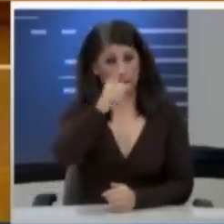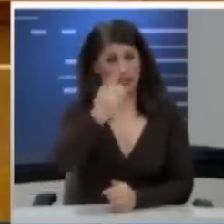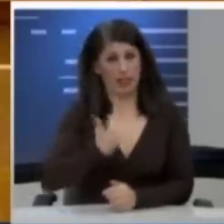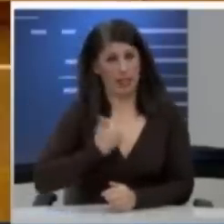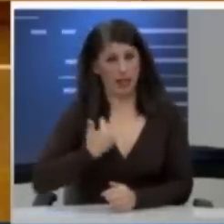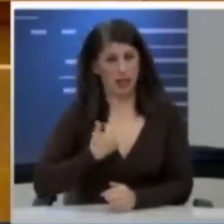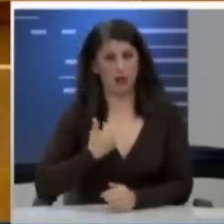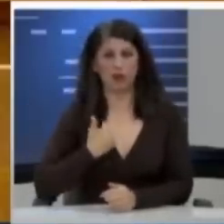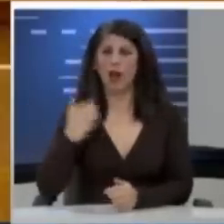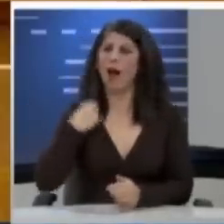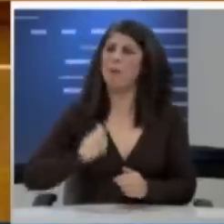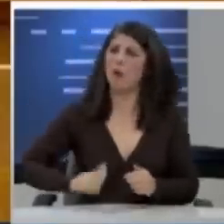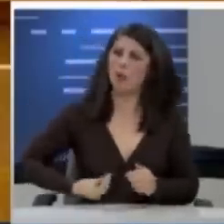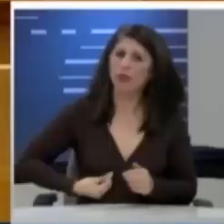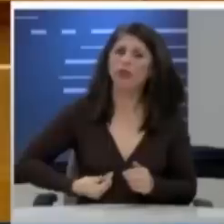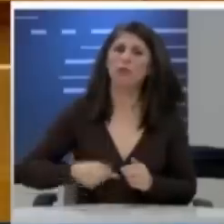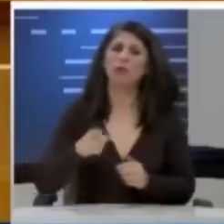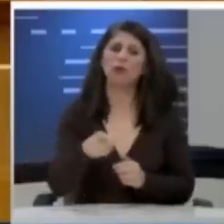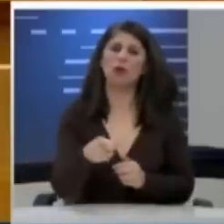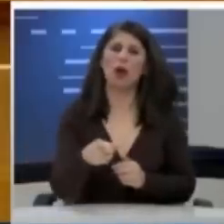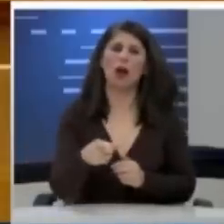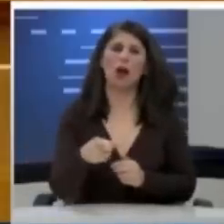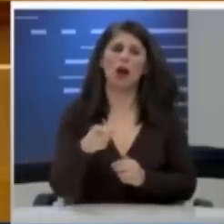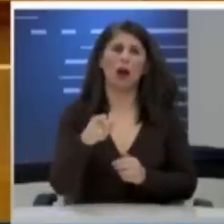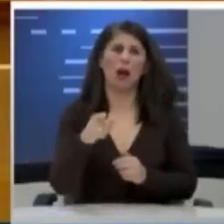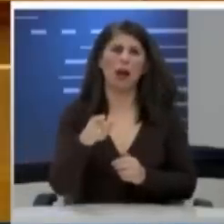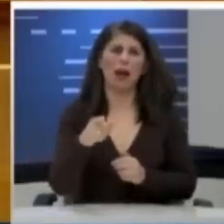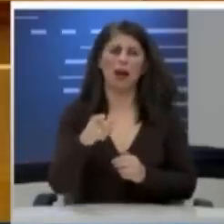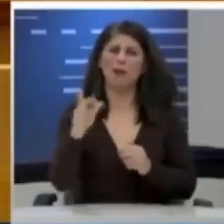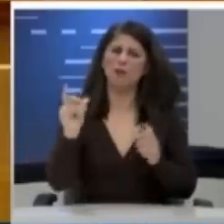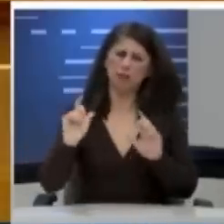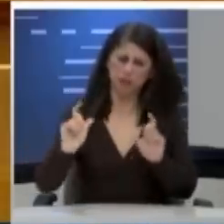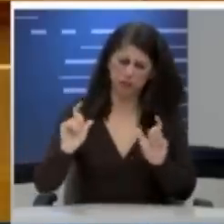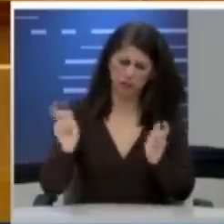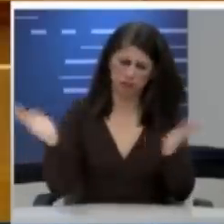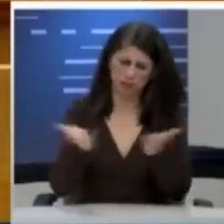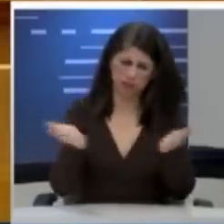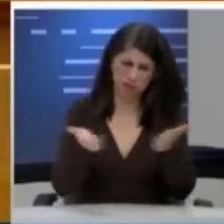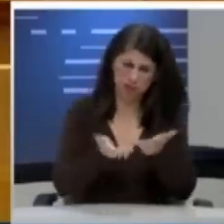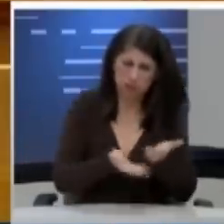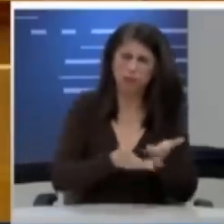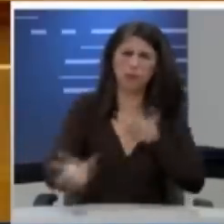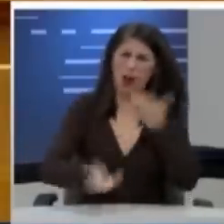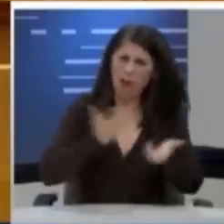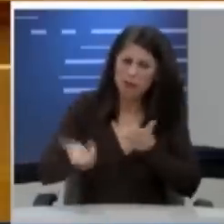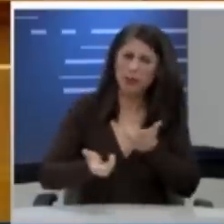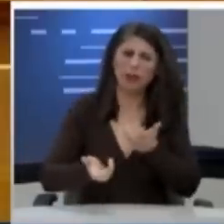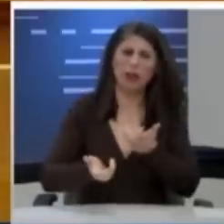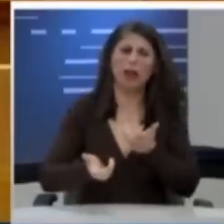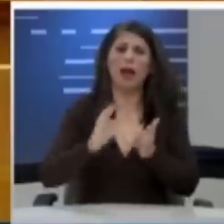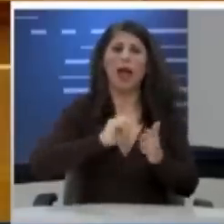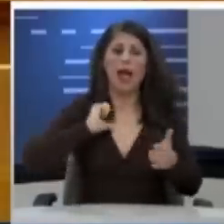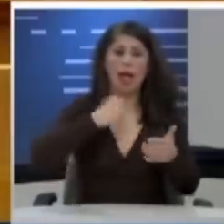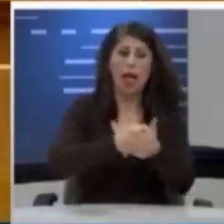από μαρτυρικούς δήμους, κόστους 46.000 ευρώ. Θεματικό ταξίδι για παράγοντες από